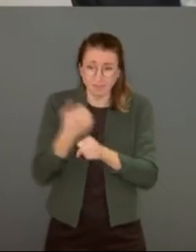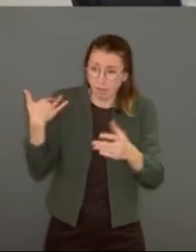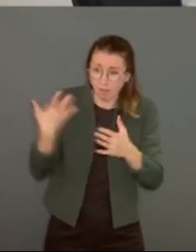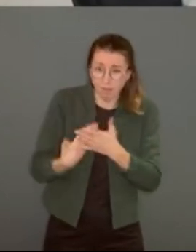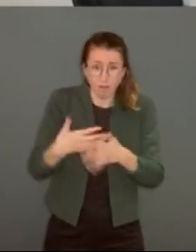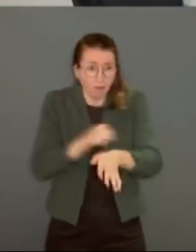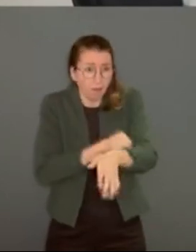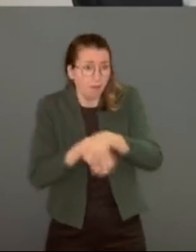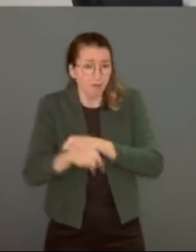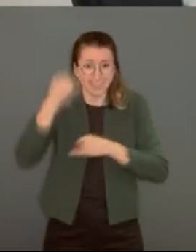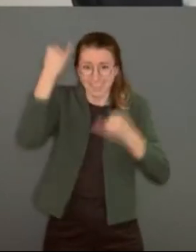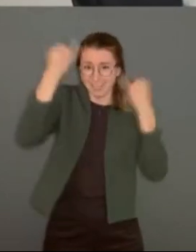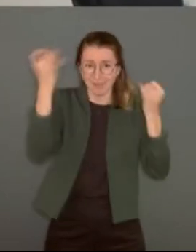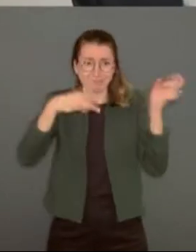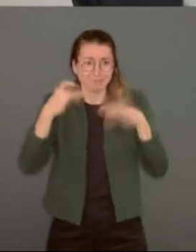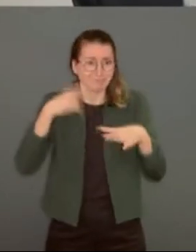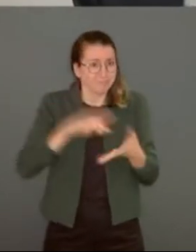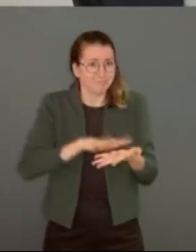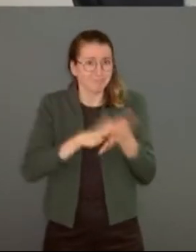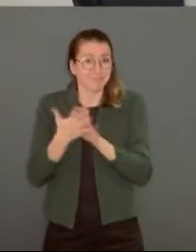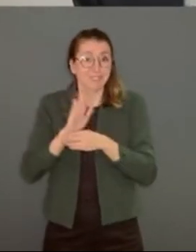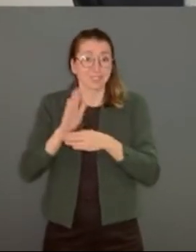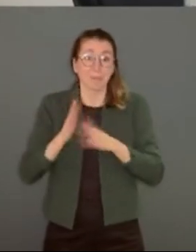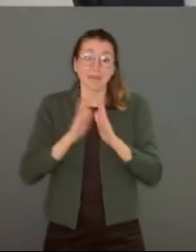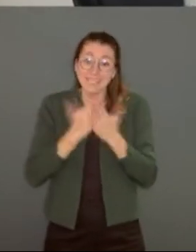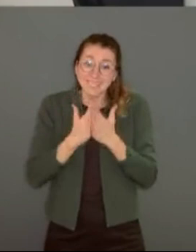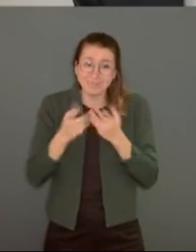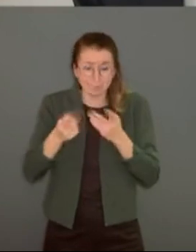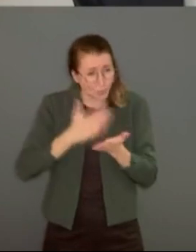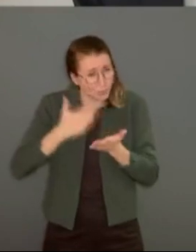livres, continuez à manger chez les restaurateurs, enfin, faites plein de choses,